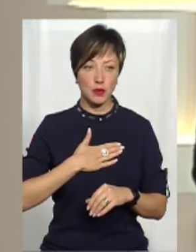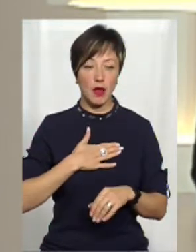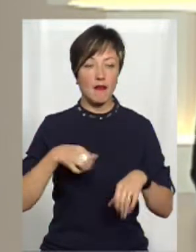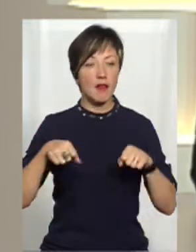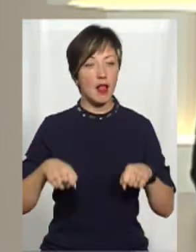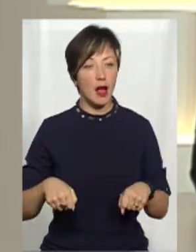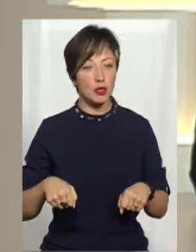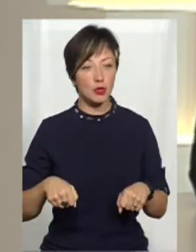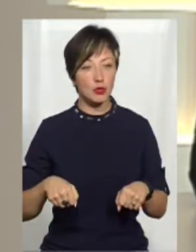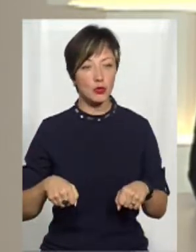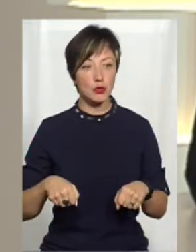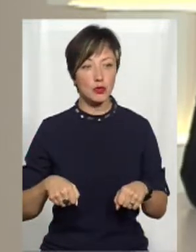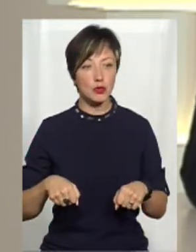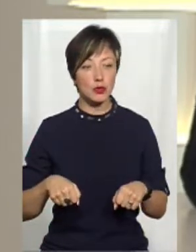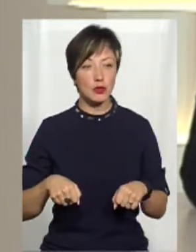владу,